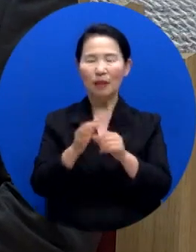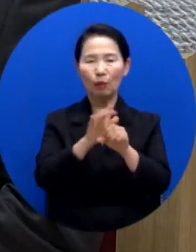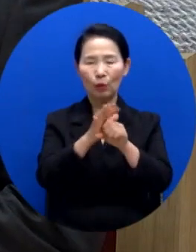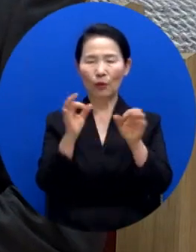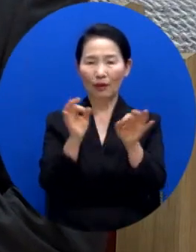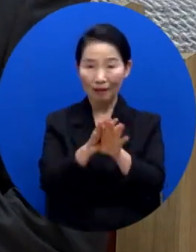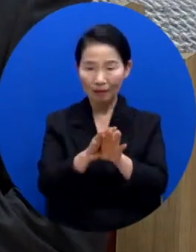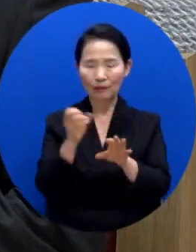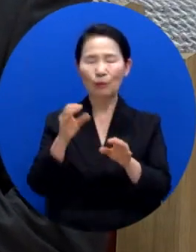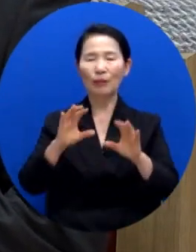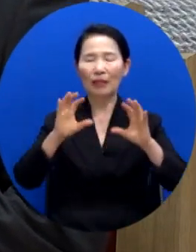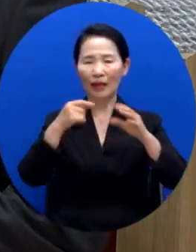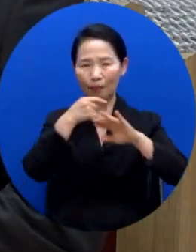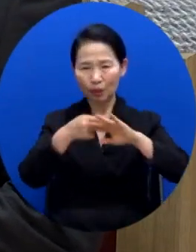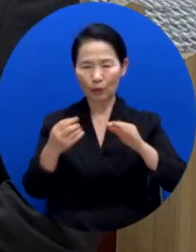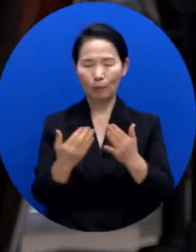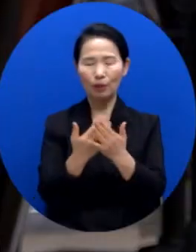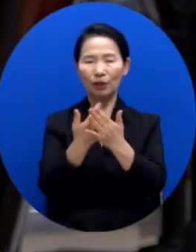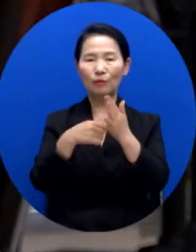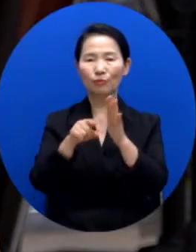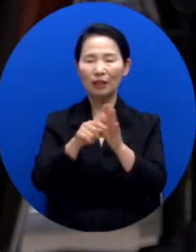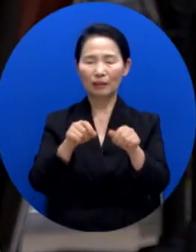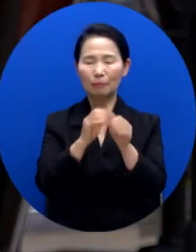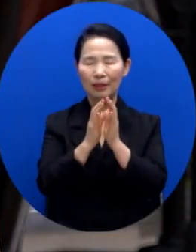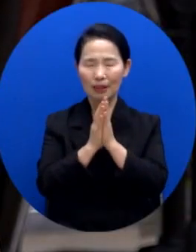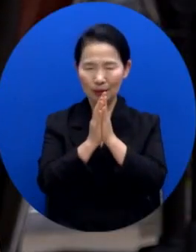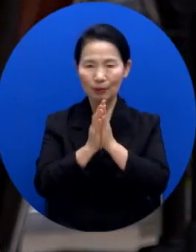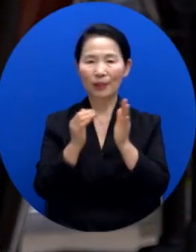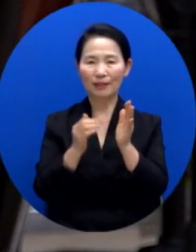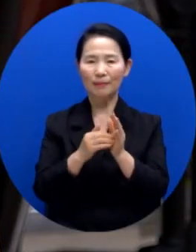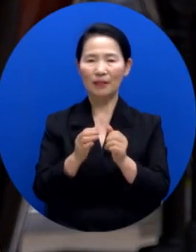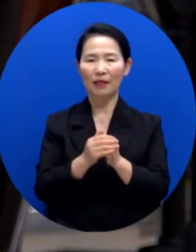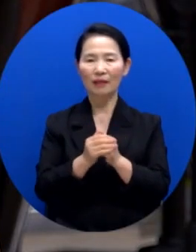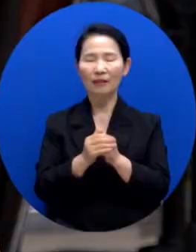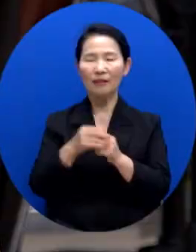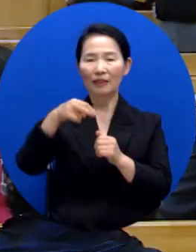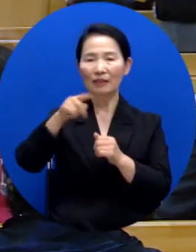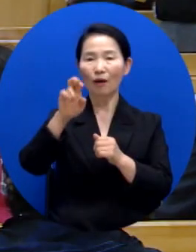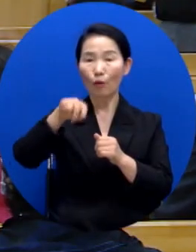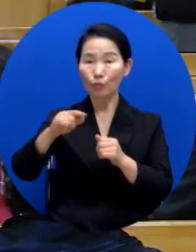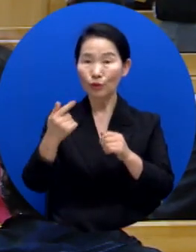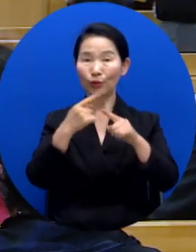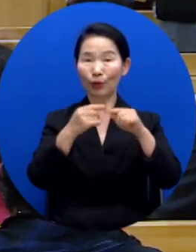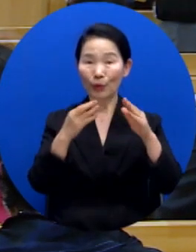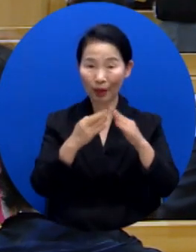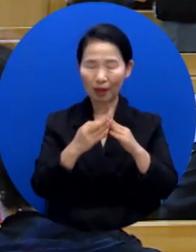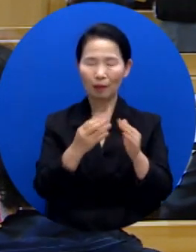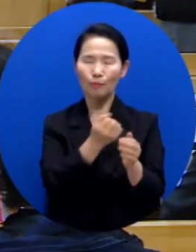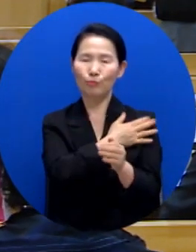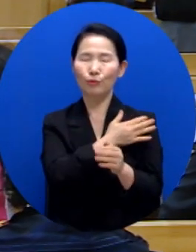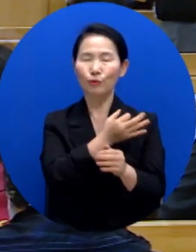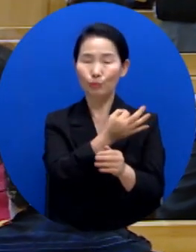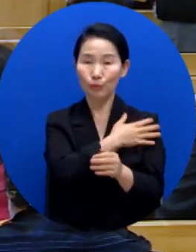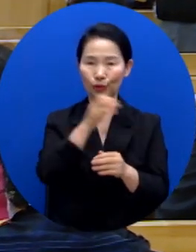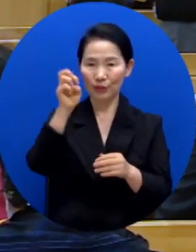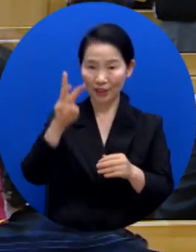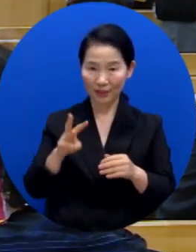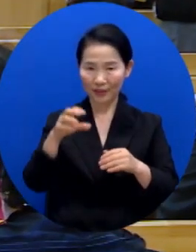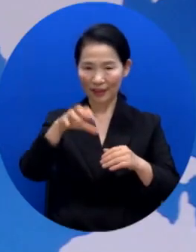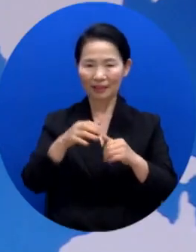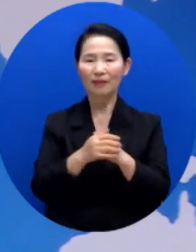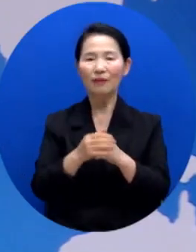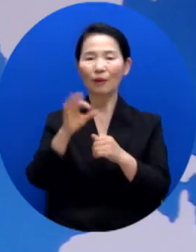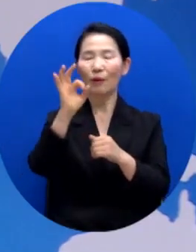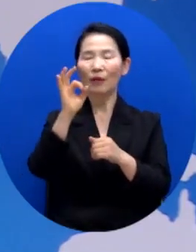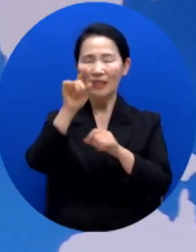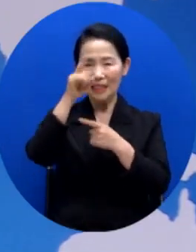나라와 민족의 번영을 위해 특별 기도 했습니다 서문교회 에서 열린 부천시 부활절 연합예배 에서 5 정성하 교회